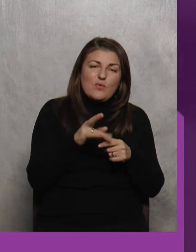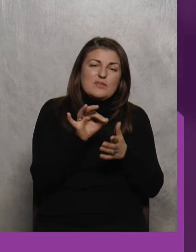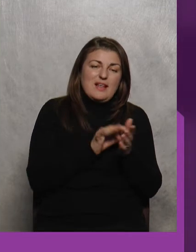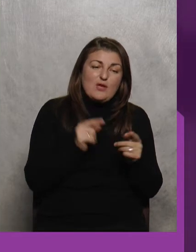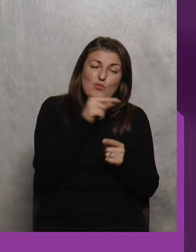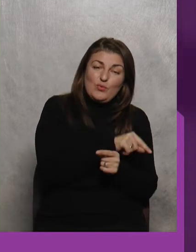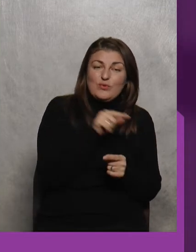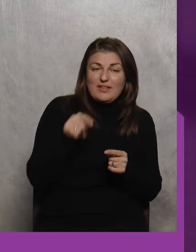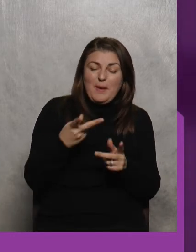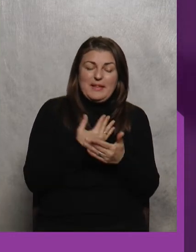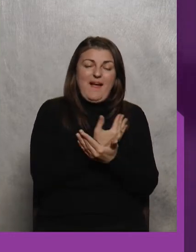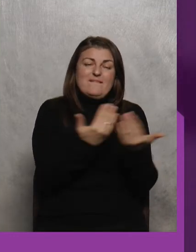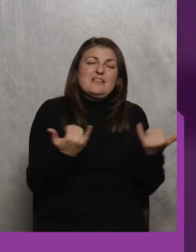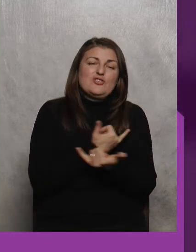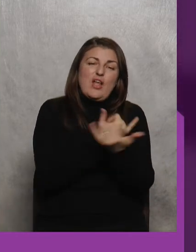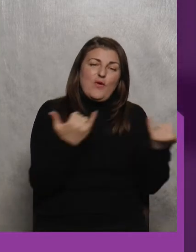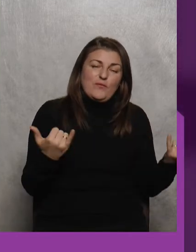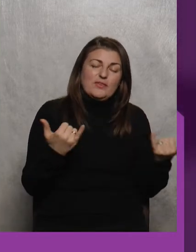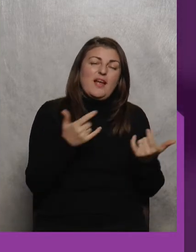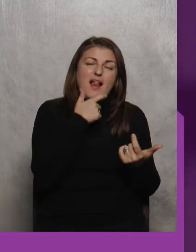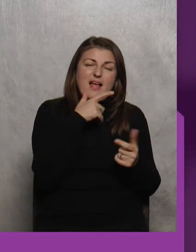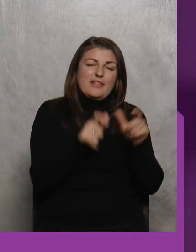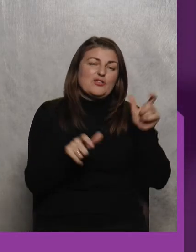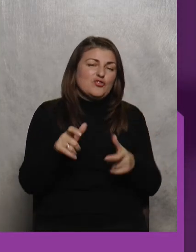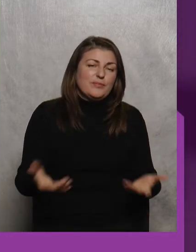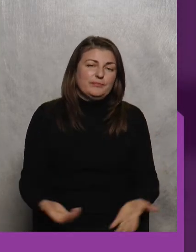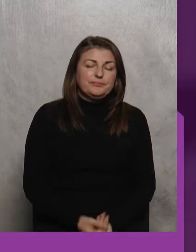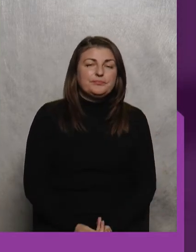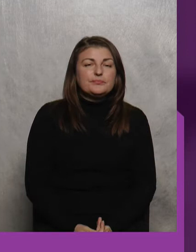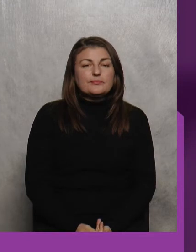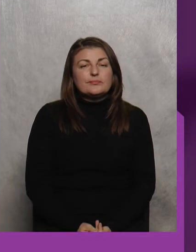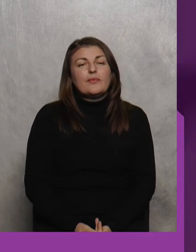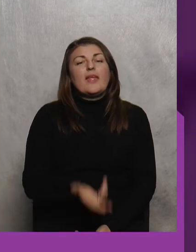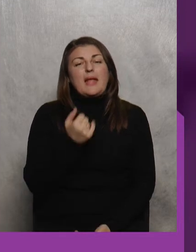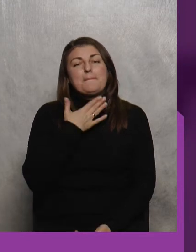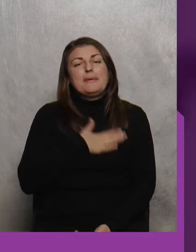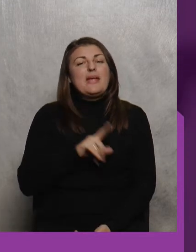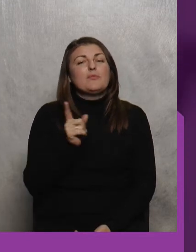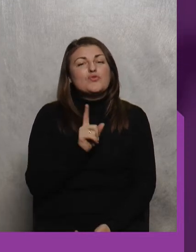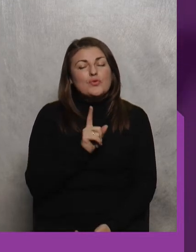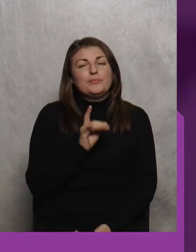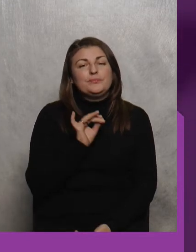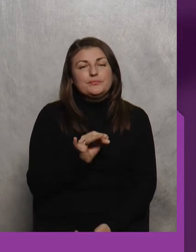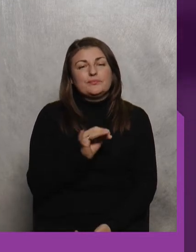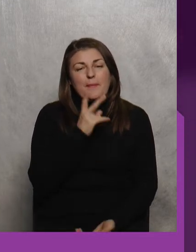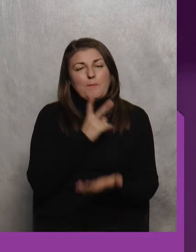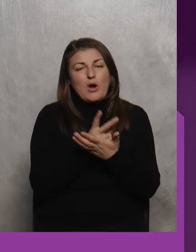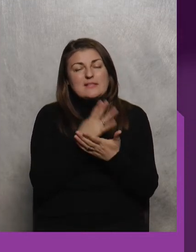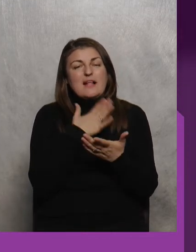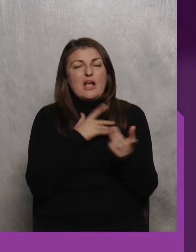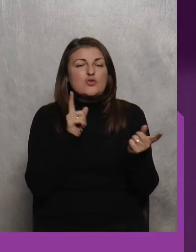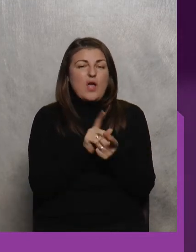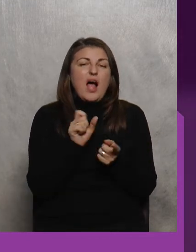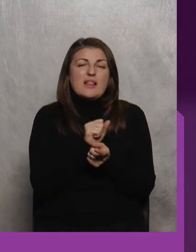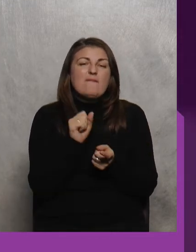і тут, для вас, шановні глядачі. Да, ну, приємно, що і показали нашу сутичку,